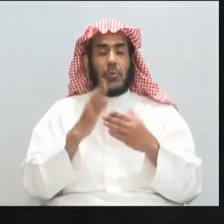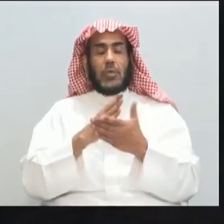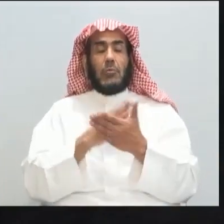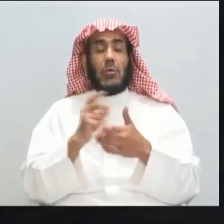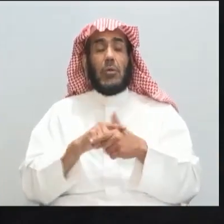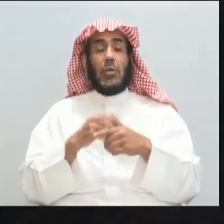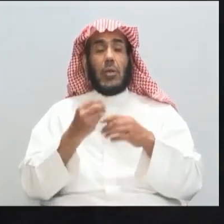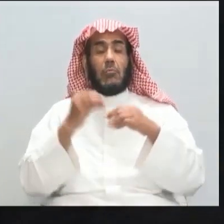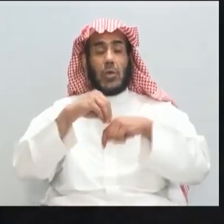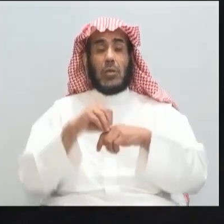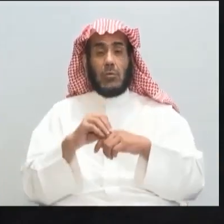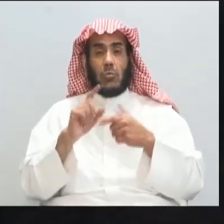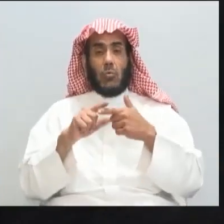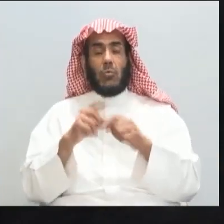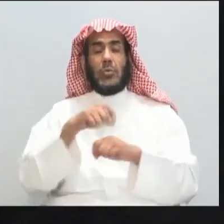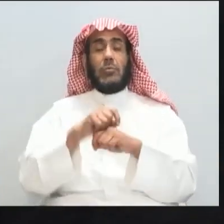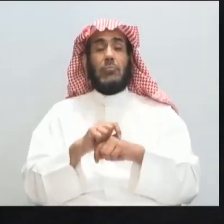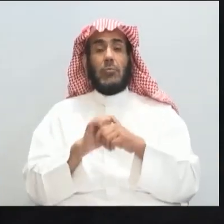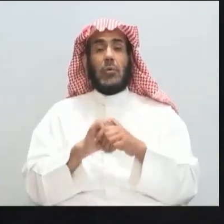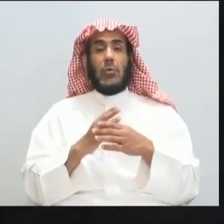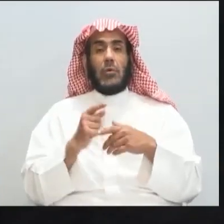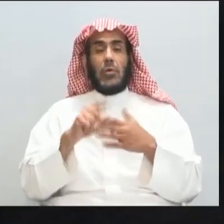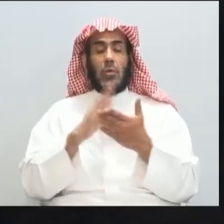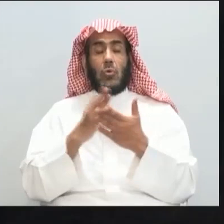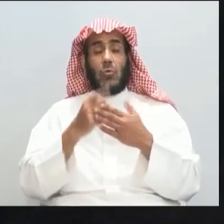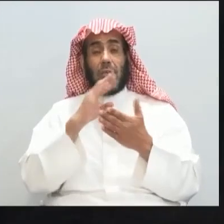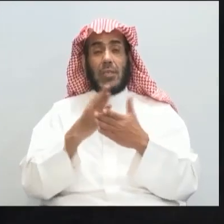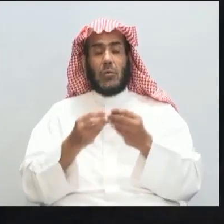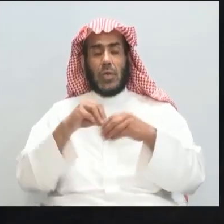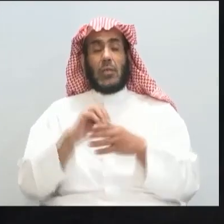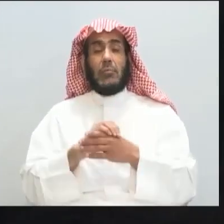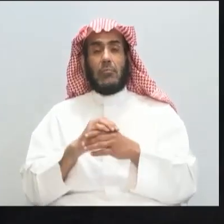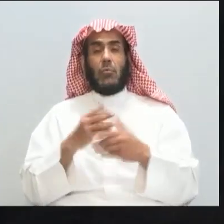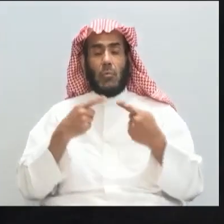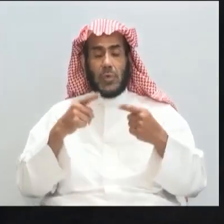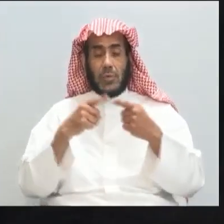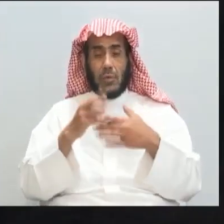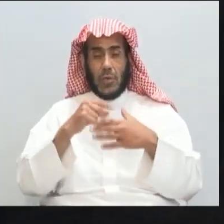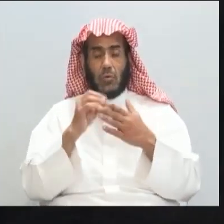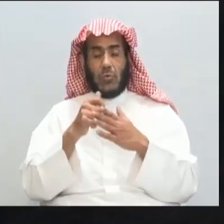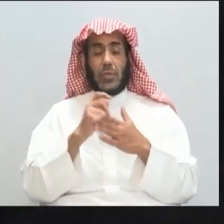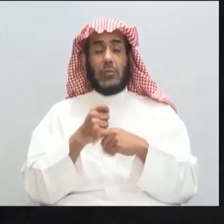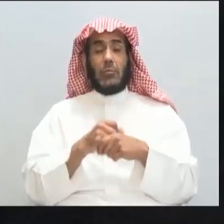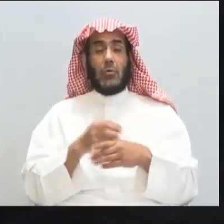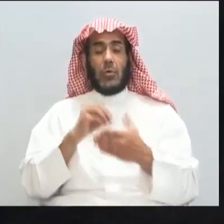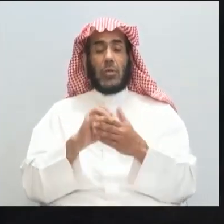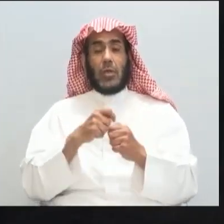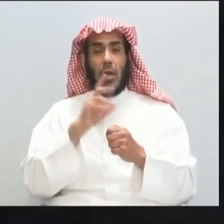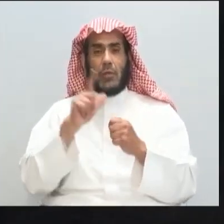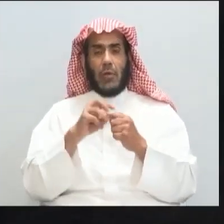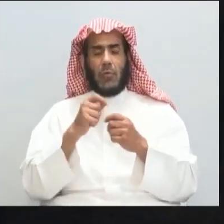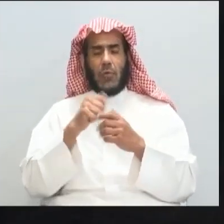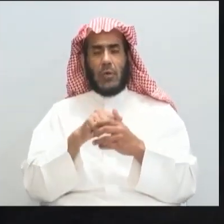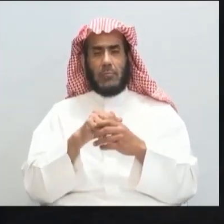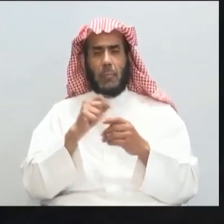الكلمات الى مجرد والى والى مزيد وايضا حروف اصليه وحروف زائده وما زاد على الحروف الاصليه وما يطلع عليها من تغيير يظهر ما في